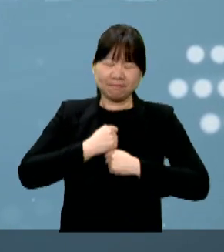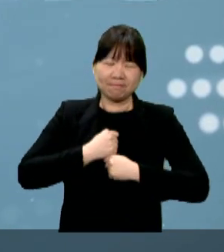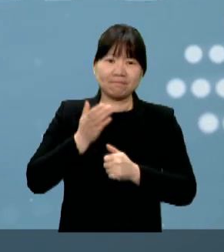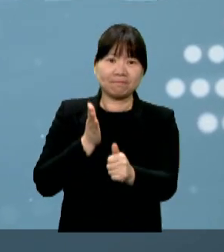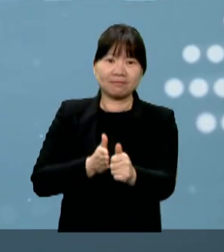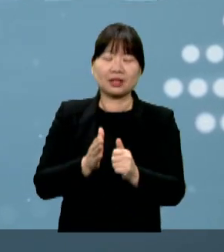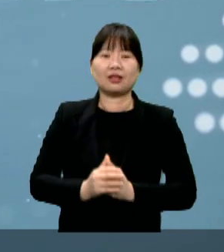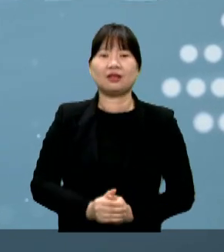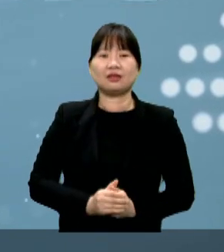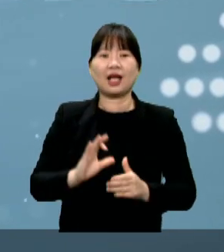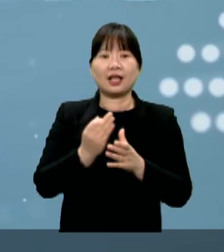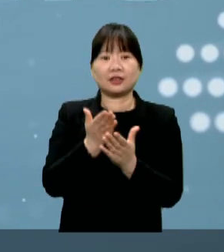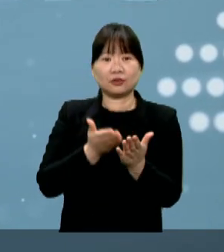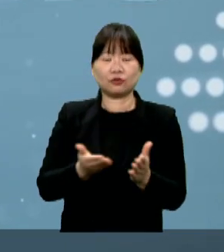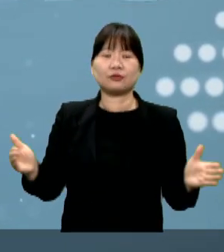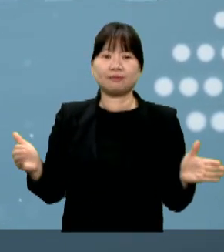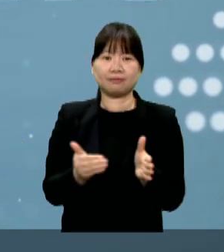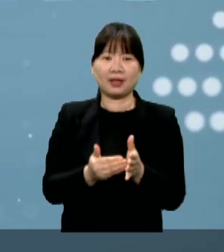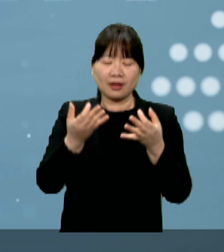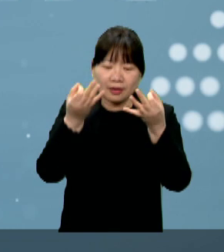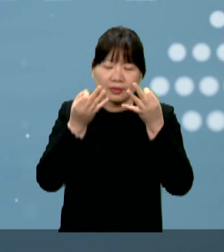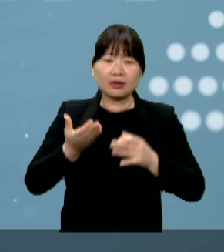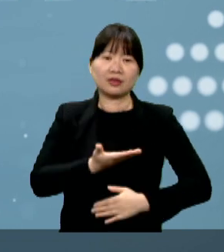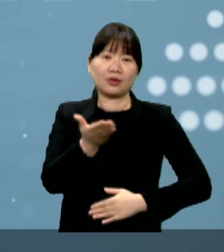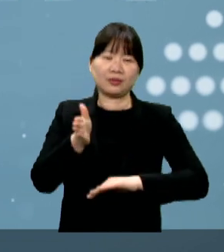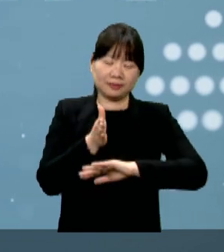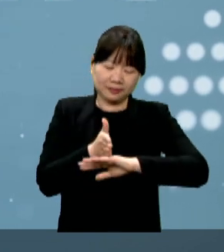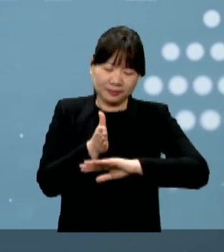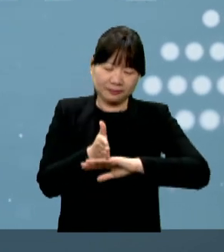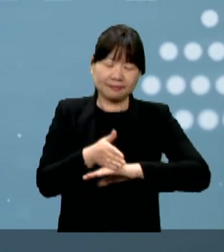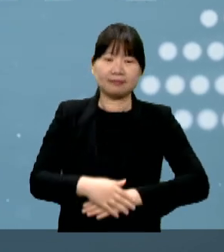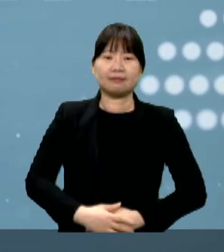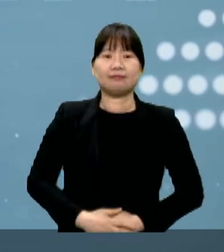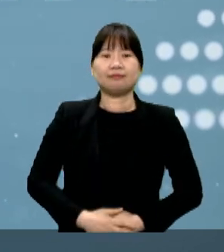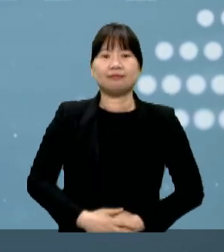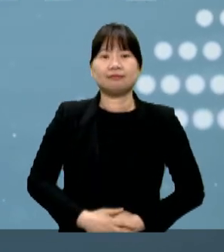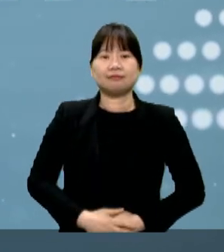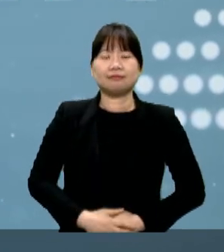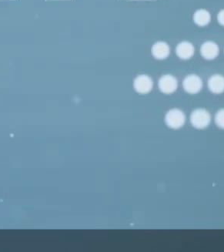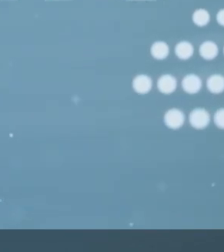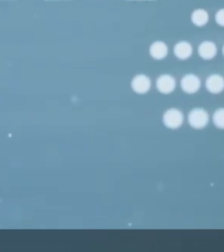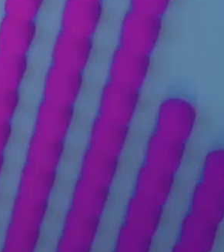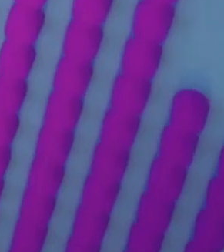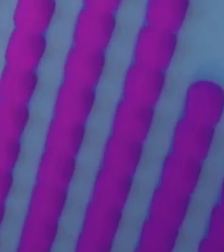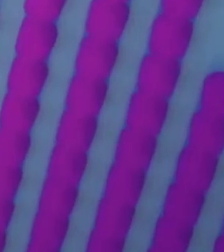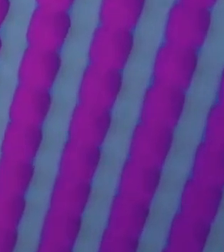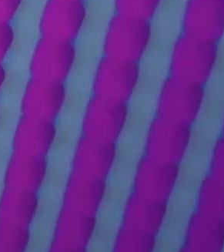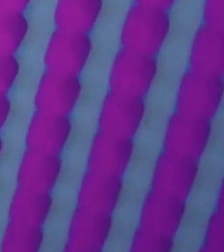방역 수칙 준수를 당부드리며 이상으로 안양 뉴스를 마칩니다. 시청해주신 여러분 고맙습니다.